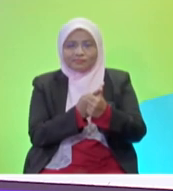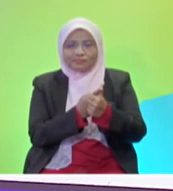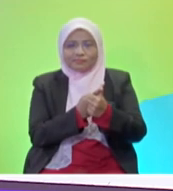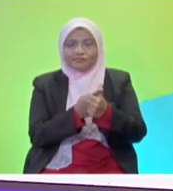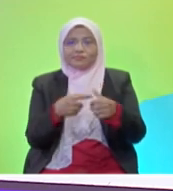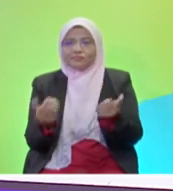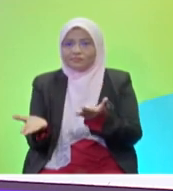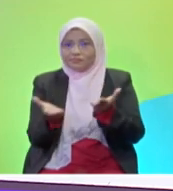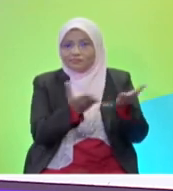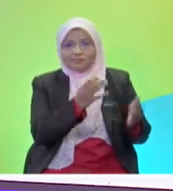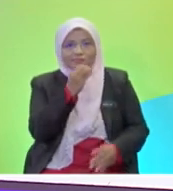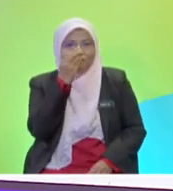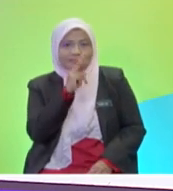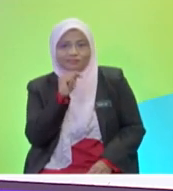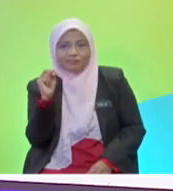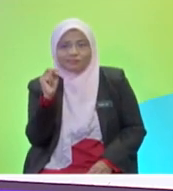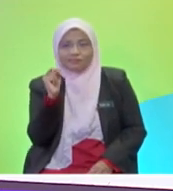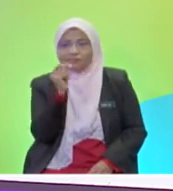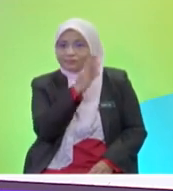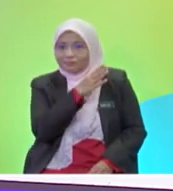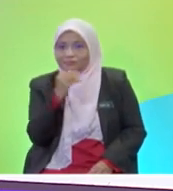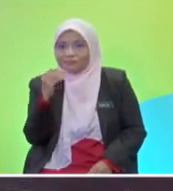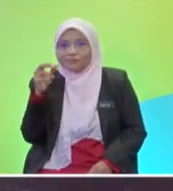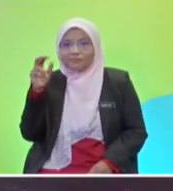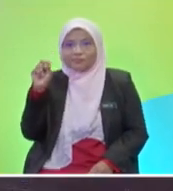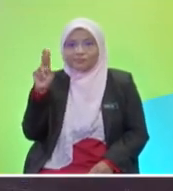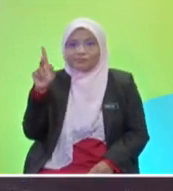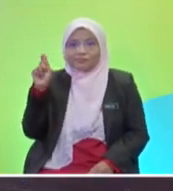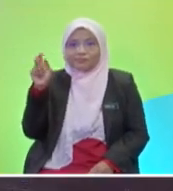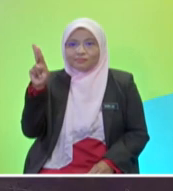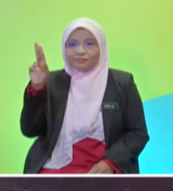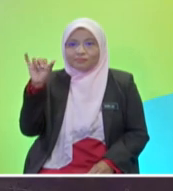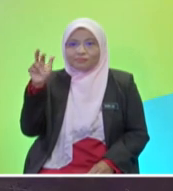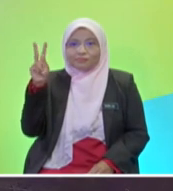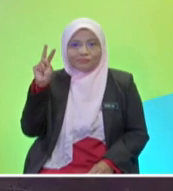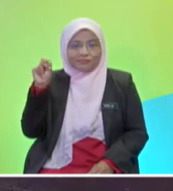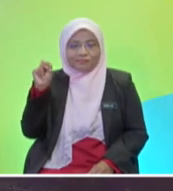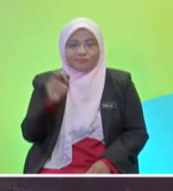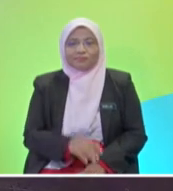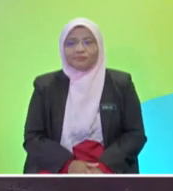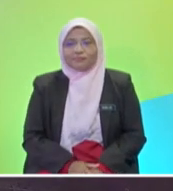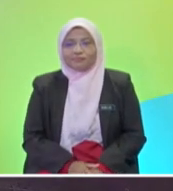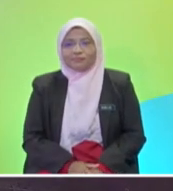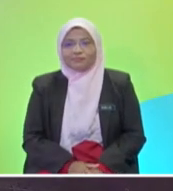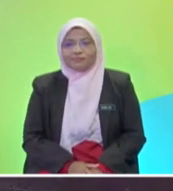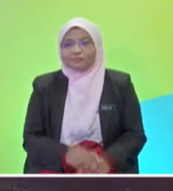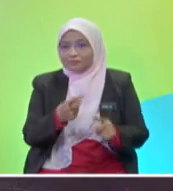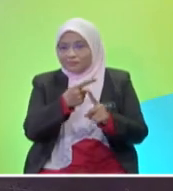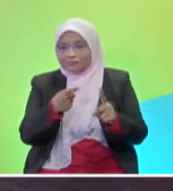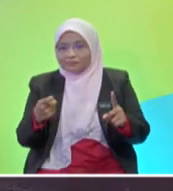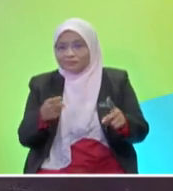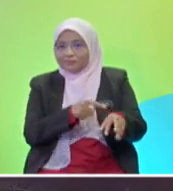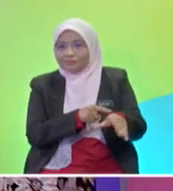dan nutrien dan juga air. Dia mengangkut makanan dan nutrien dari daun. Dari